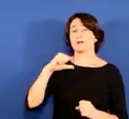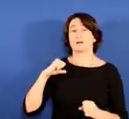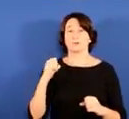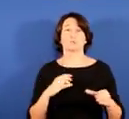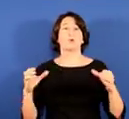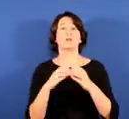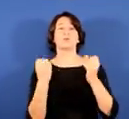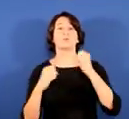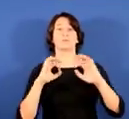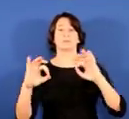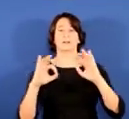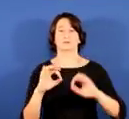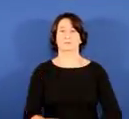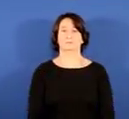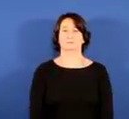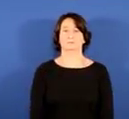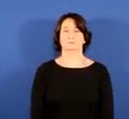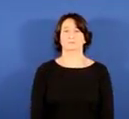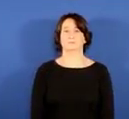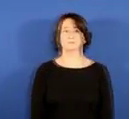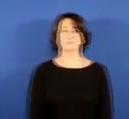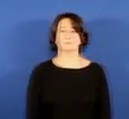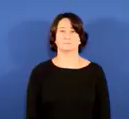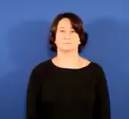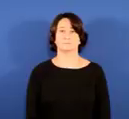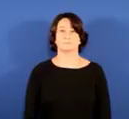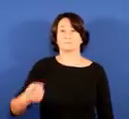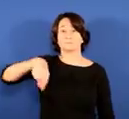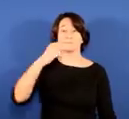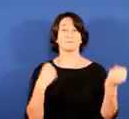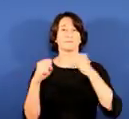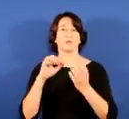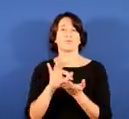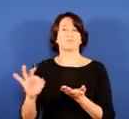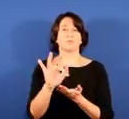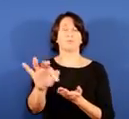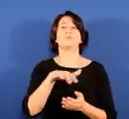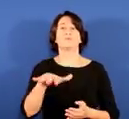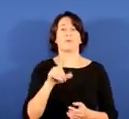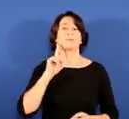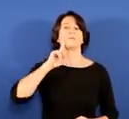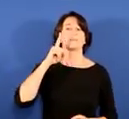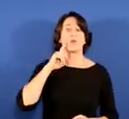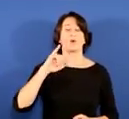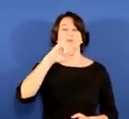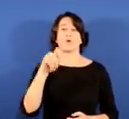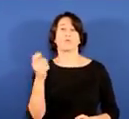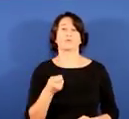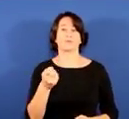Muskizen. Mirendo Banan Bizkaiko Foru Aldundiaren euskara zuzendariak adierazi duenez, Aldundiak apustu handia egin du proiektu honen alde.